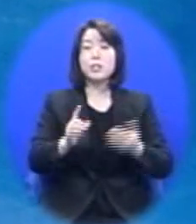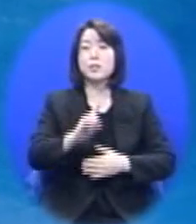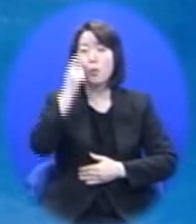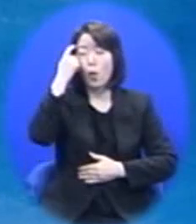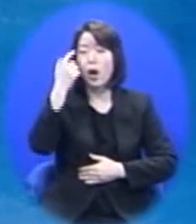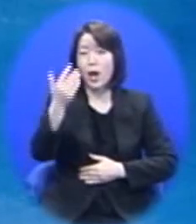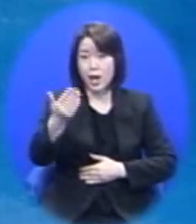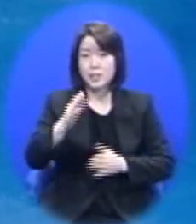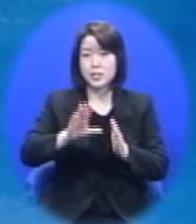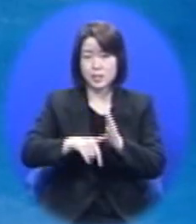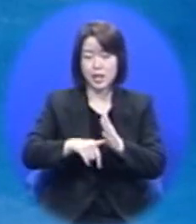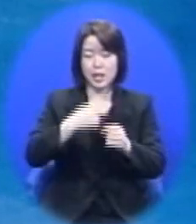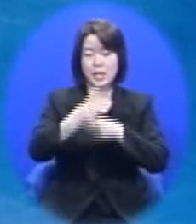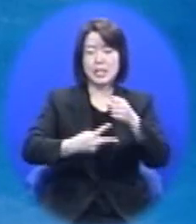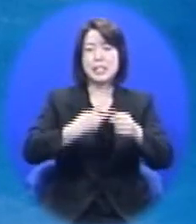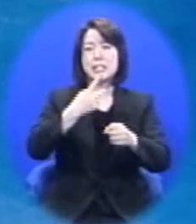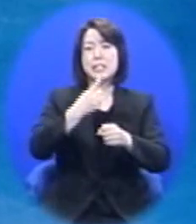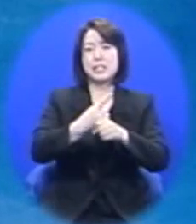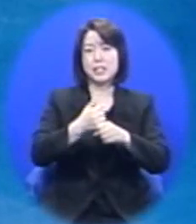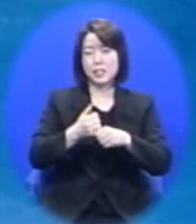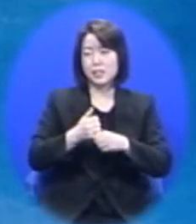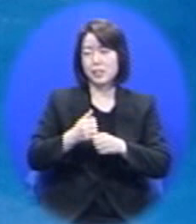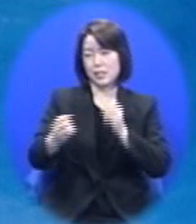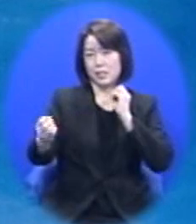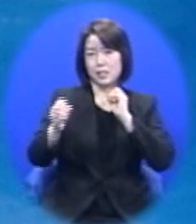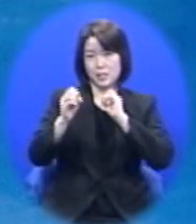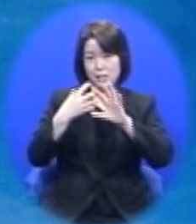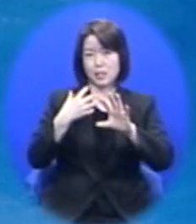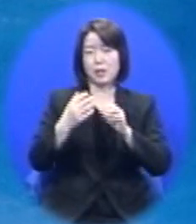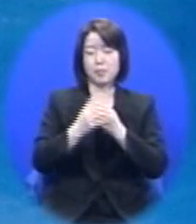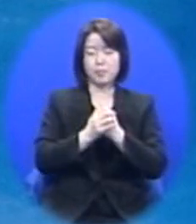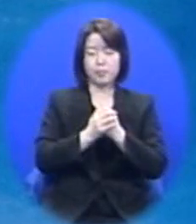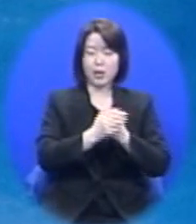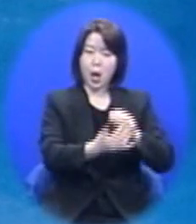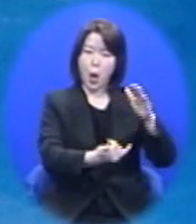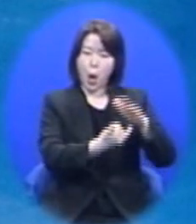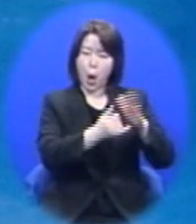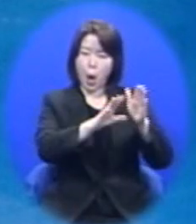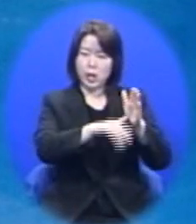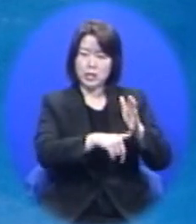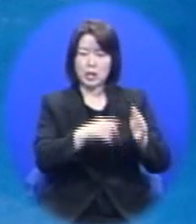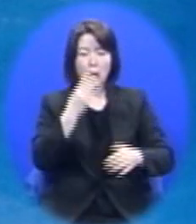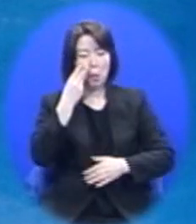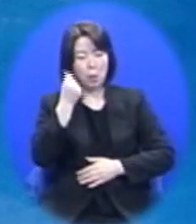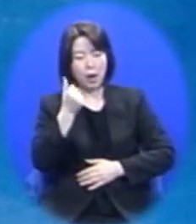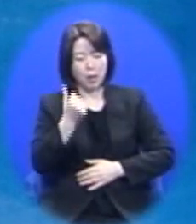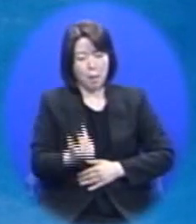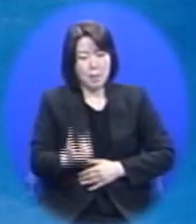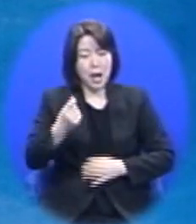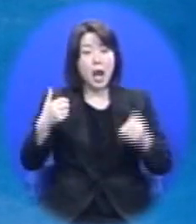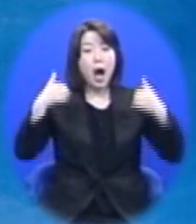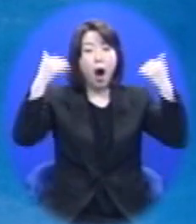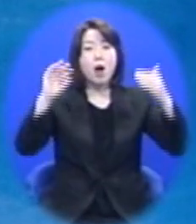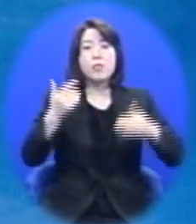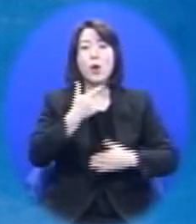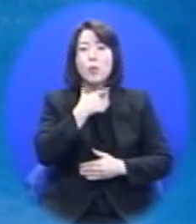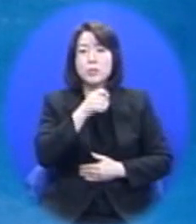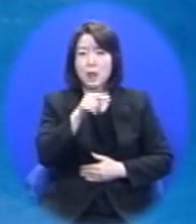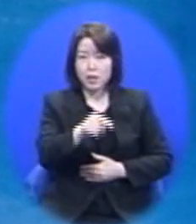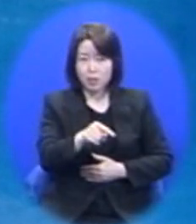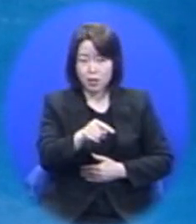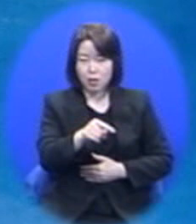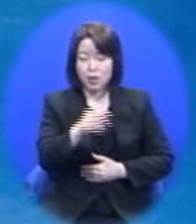신이 대답을 합니다. 어린 시절이 지루하다고 서둘러서 어른이 되는 것, 그리고는 다시 어린